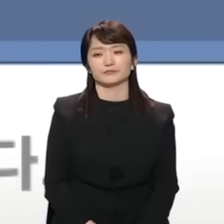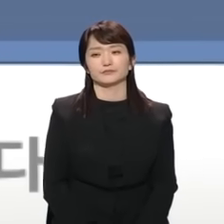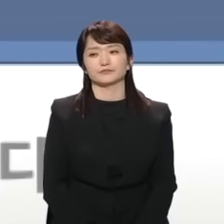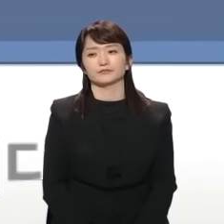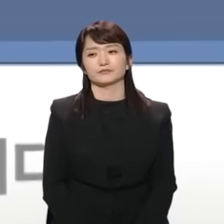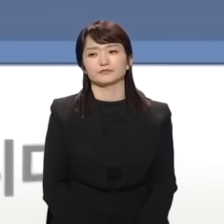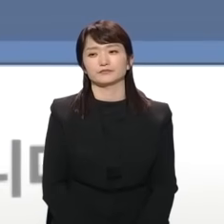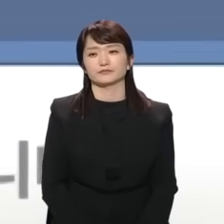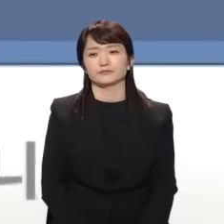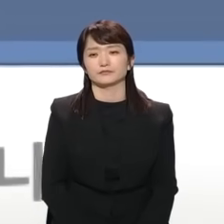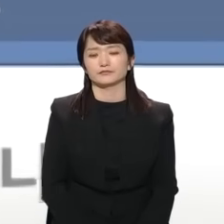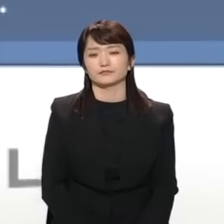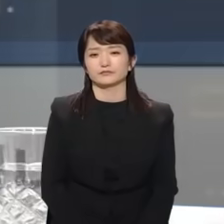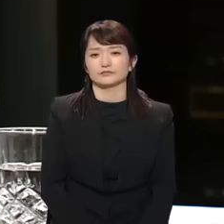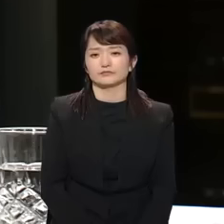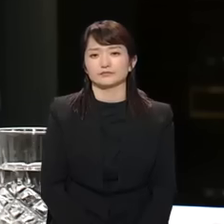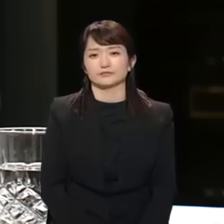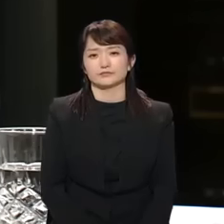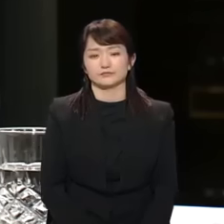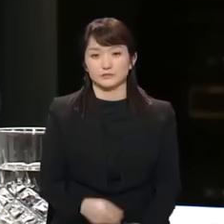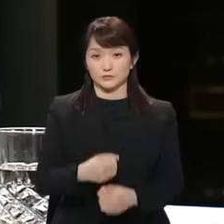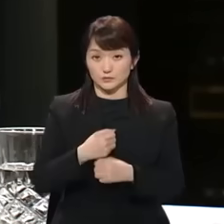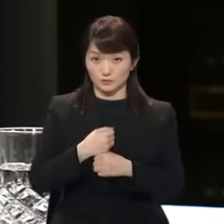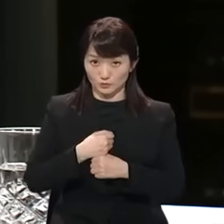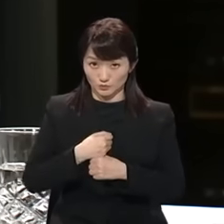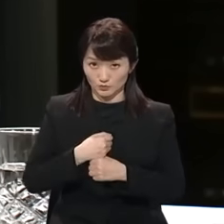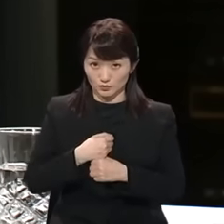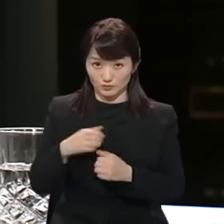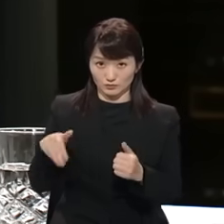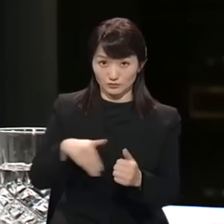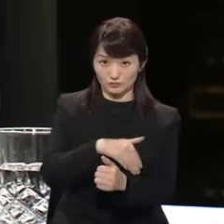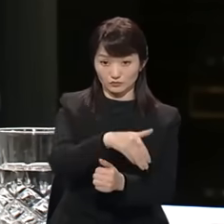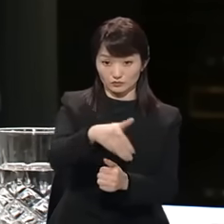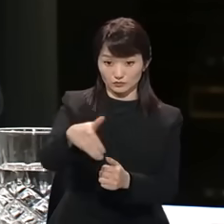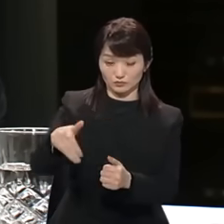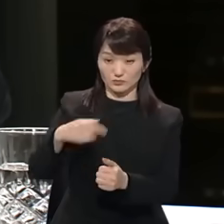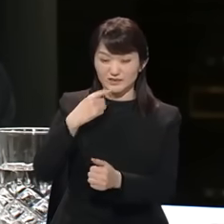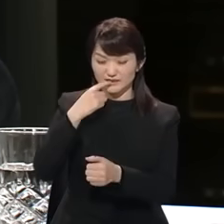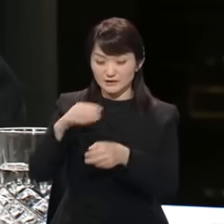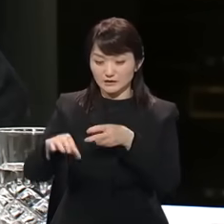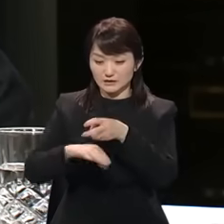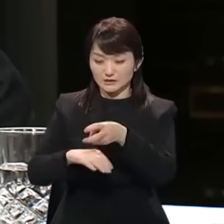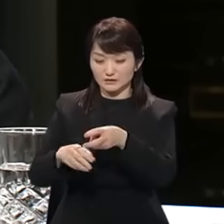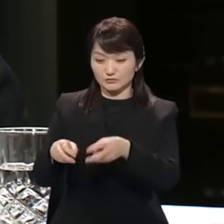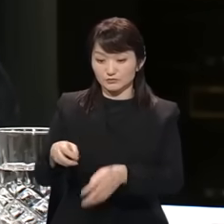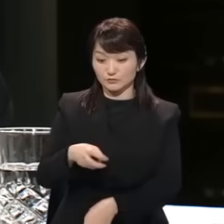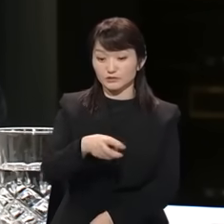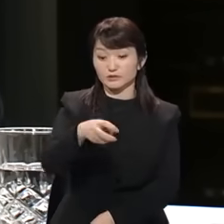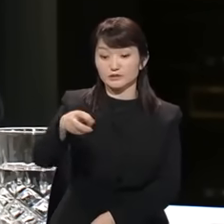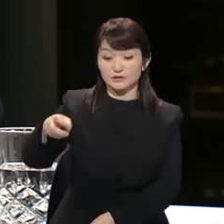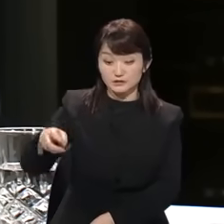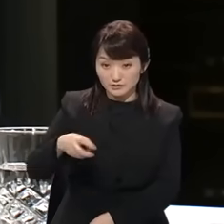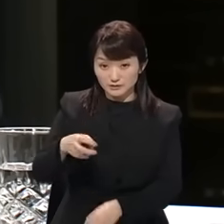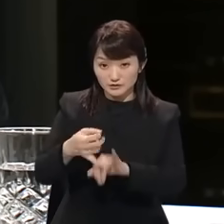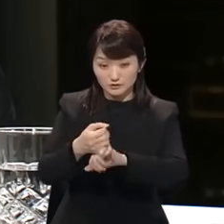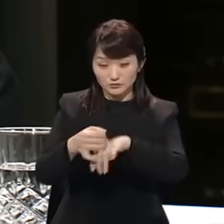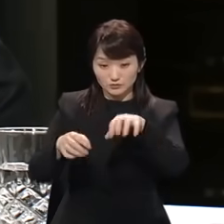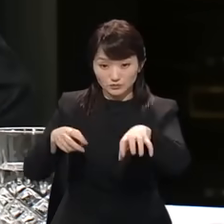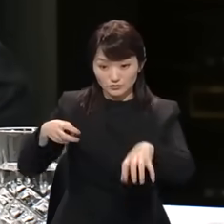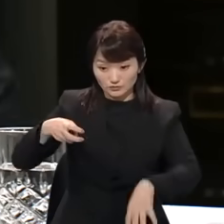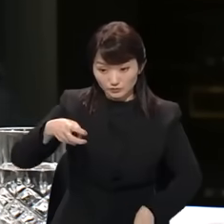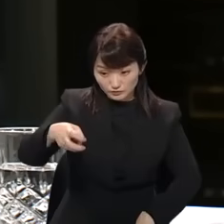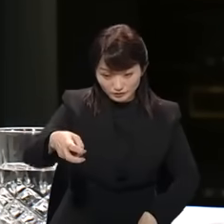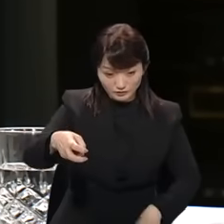정했습니다. 자, 조심스럽게 주변을 몇 차례 빙빙 돌던 흰색 차는 결국 약속 장소 앞에 딱 차를 댔습니다. 제보자는